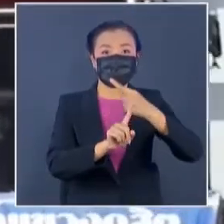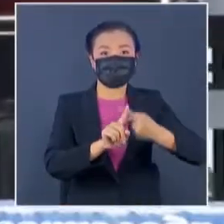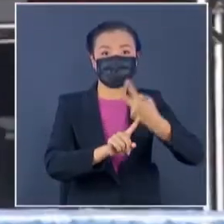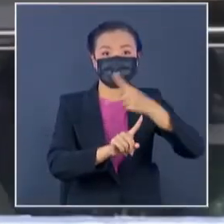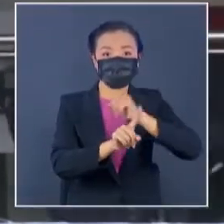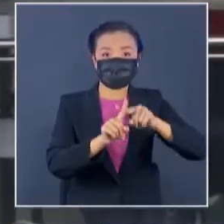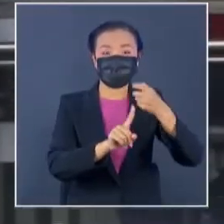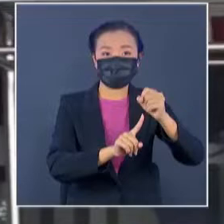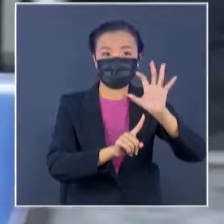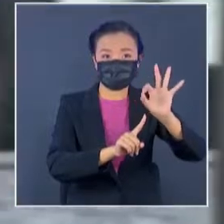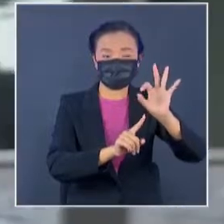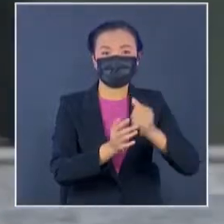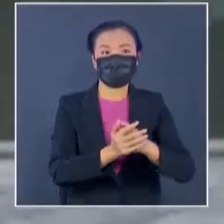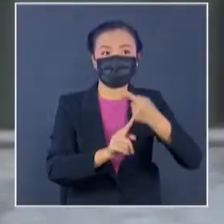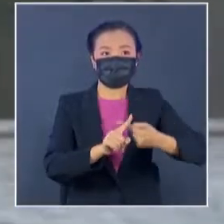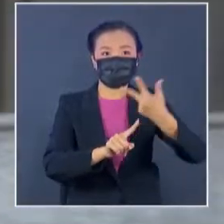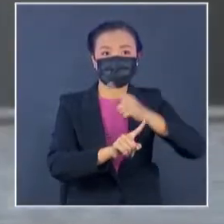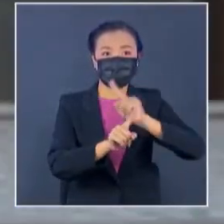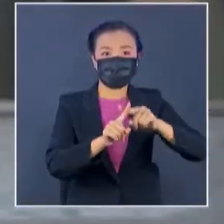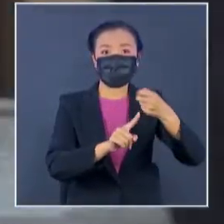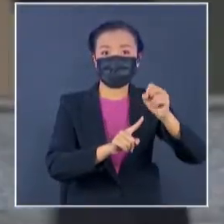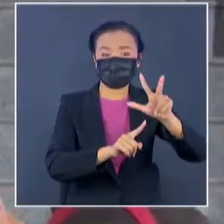กุมภาพันธ์ถึงวันที่13มีนาคม